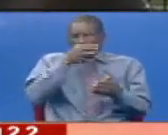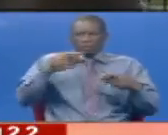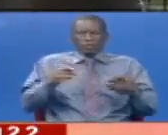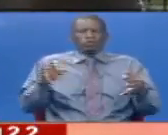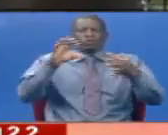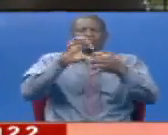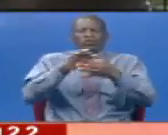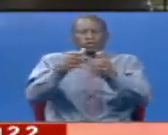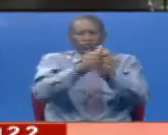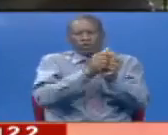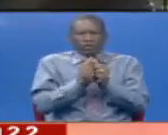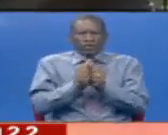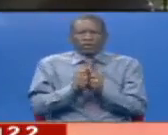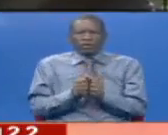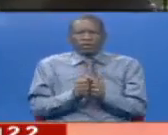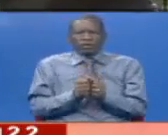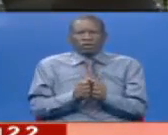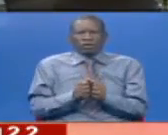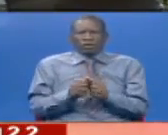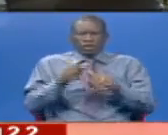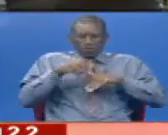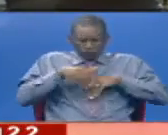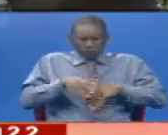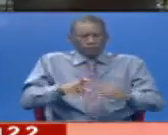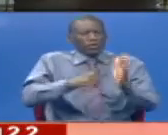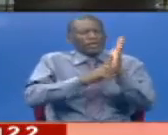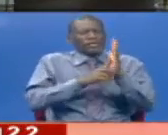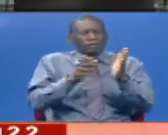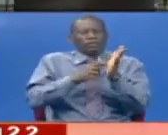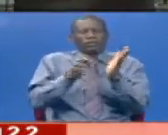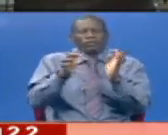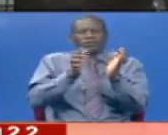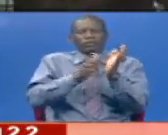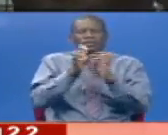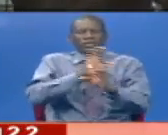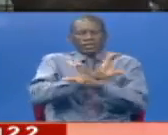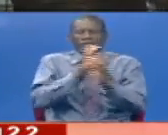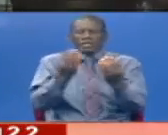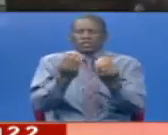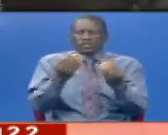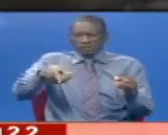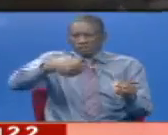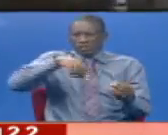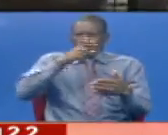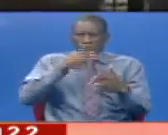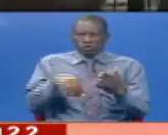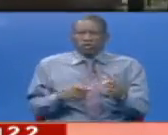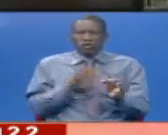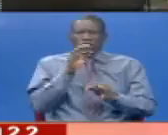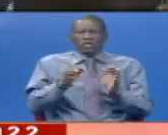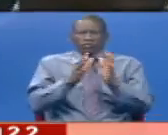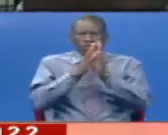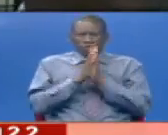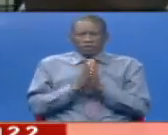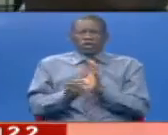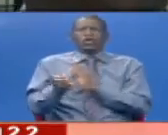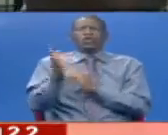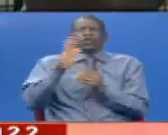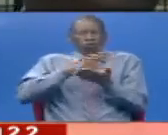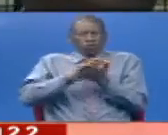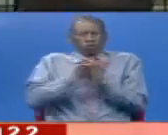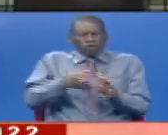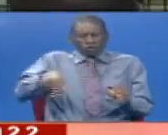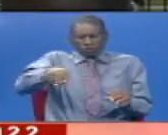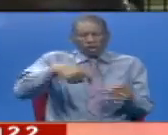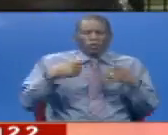kwa moyo mmoja. Tukifuata mfano wa Yesu Kristo anayetufunza kwamba tukiomba Mungu atusamehe makosa